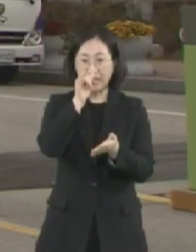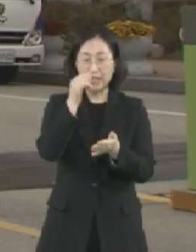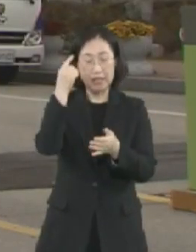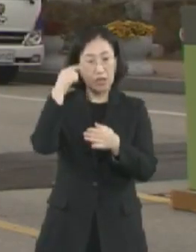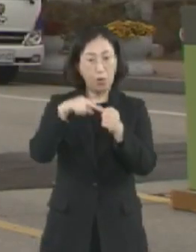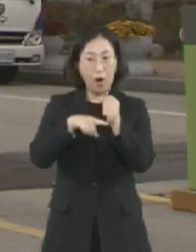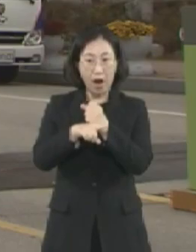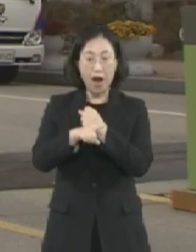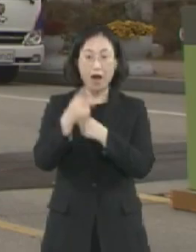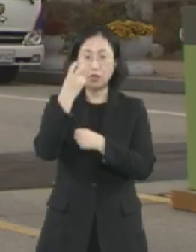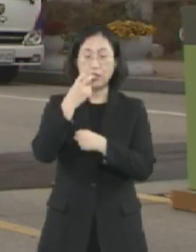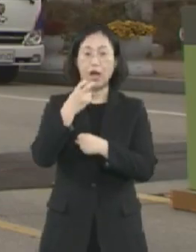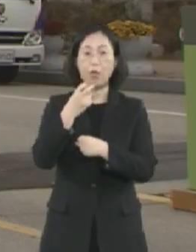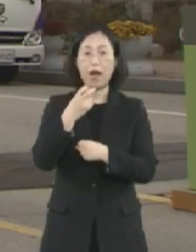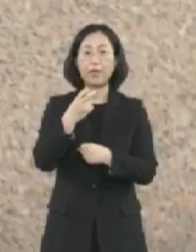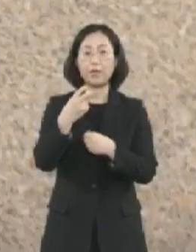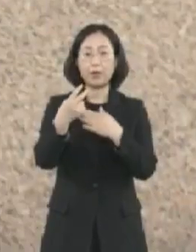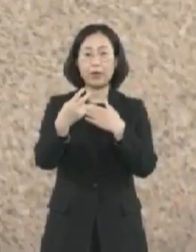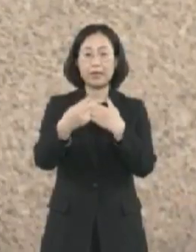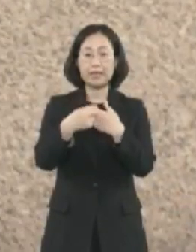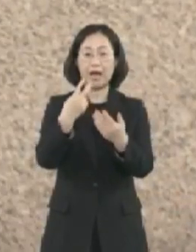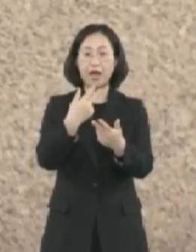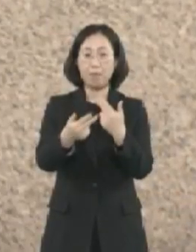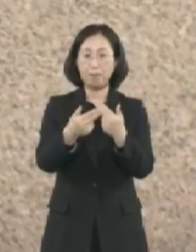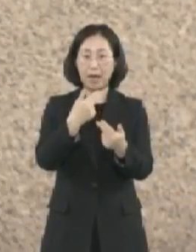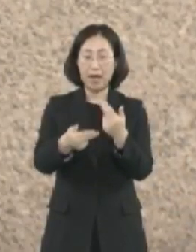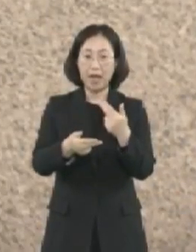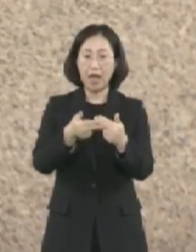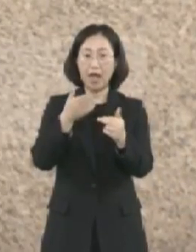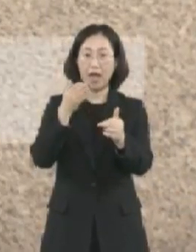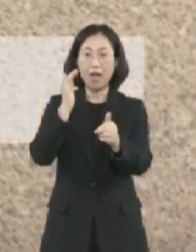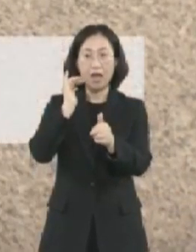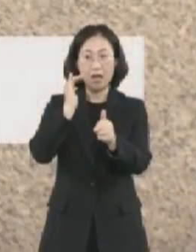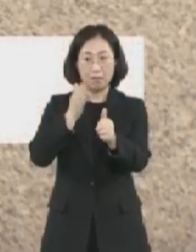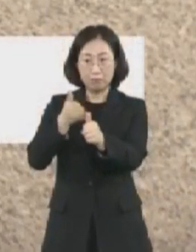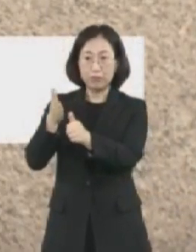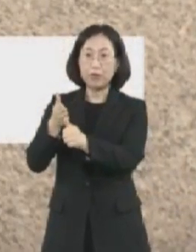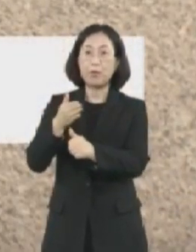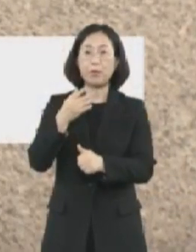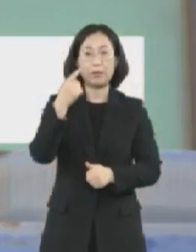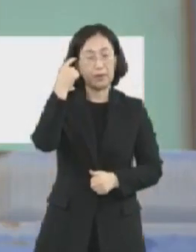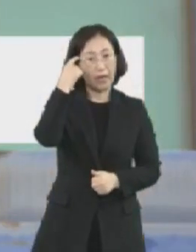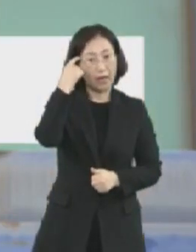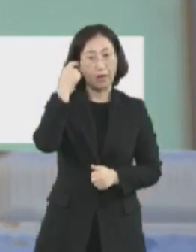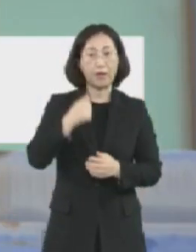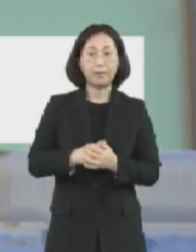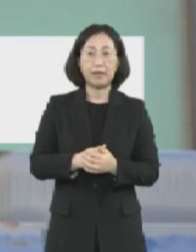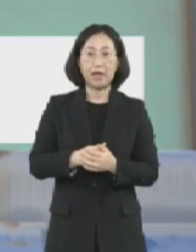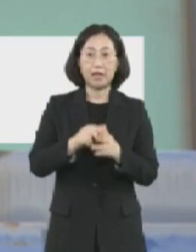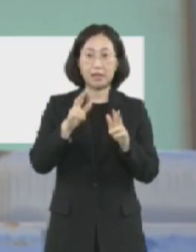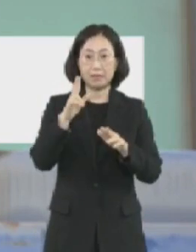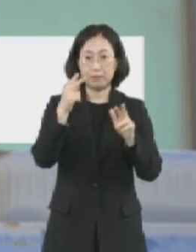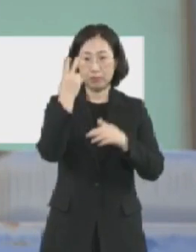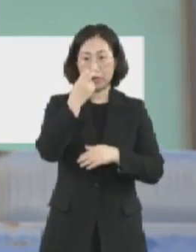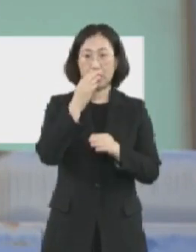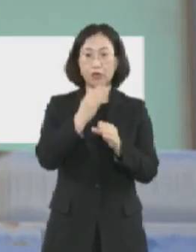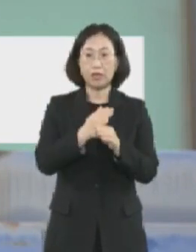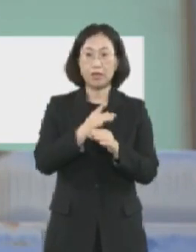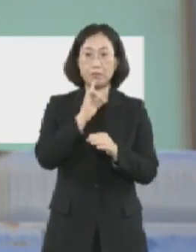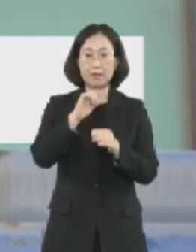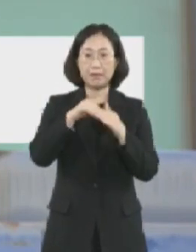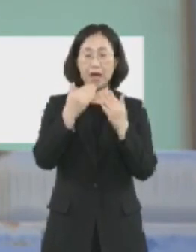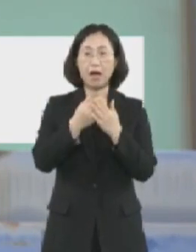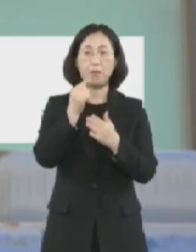국립과학수술연구소나 의사협회에 의뢰할 계획입니다. 이게 지금 수사 중인 거라 저희가 다 말씀을 드릴 수가 없어가지고 안 좋은 상황이에요.